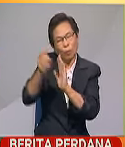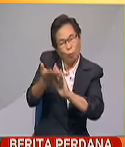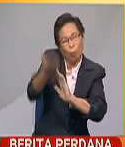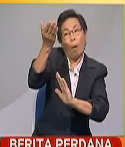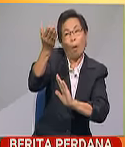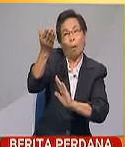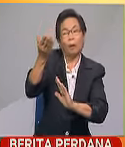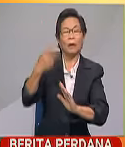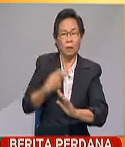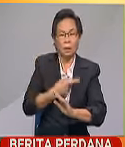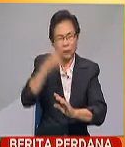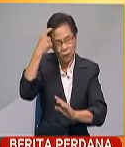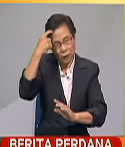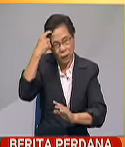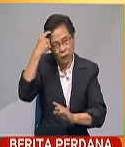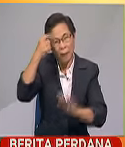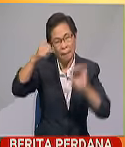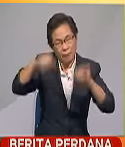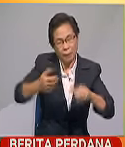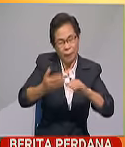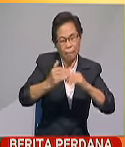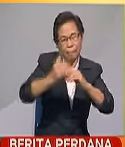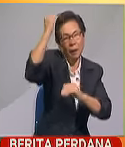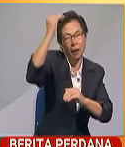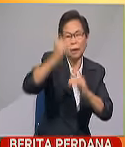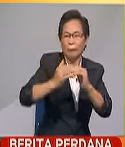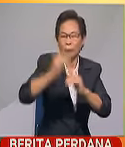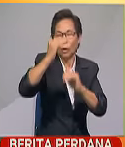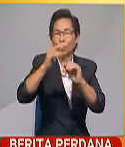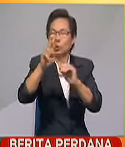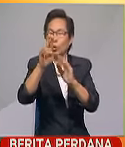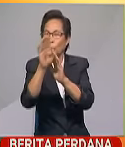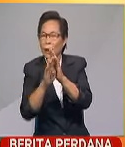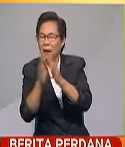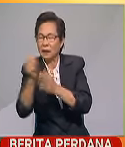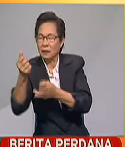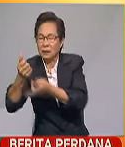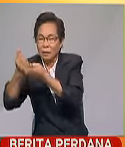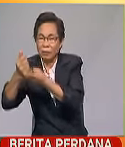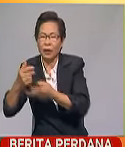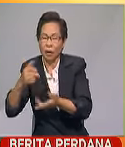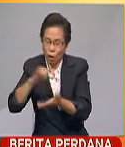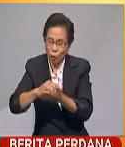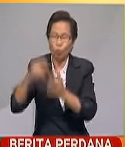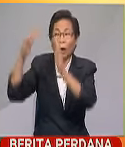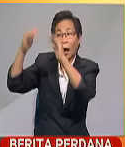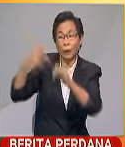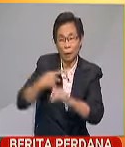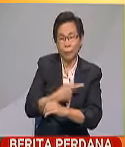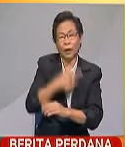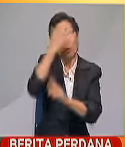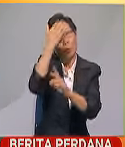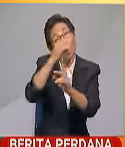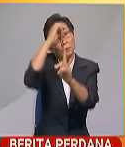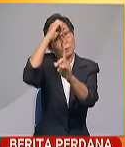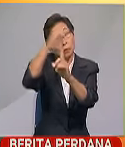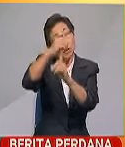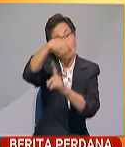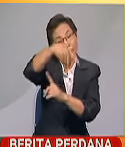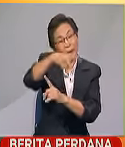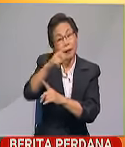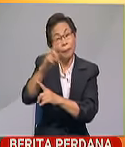can even think of it could be even beyond 2 billion. Ini harapan kita, ya. So tujuan kita menamatkan PDP